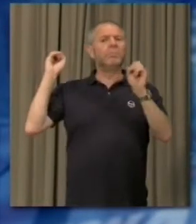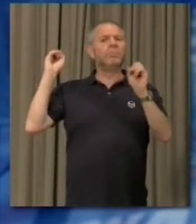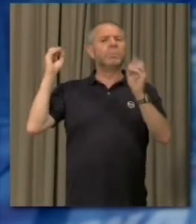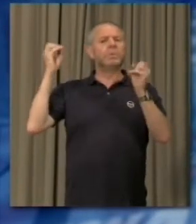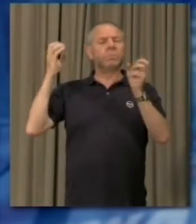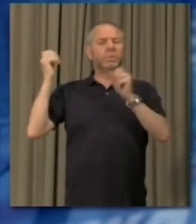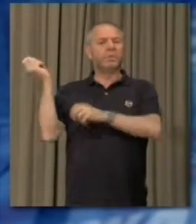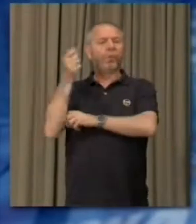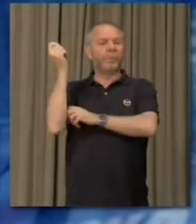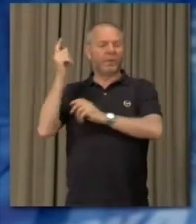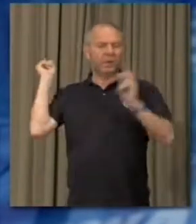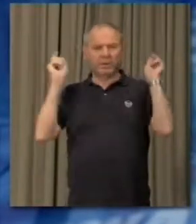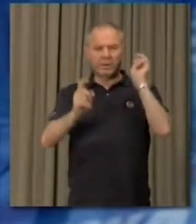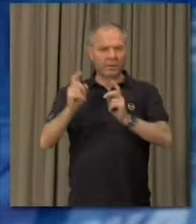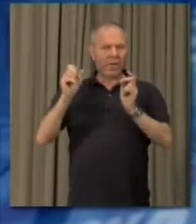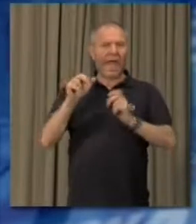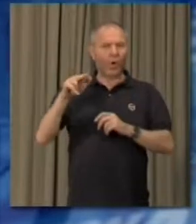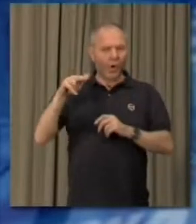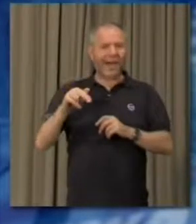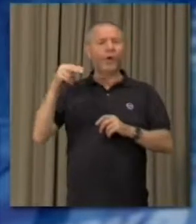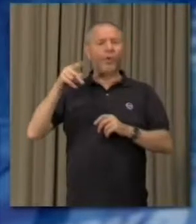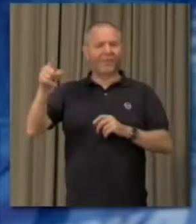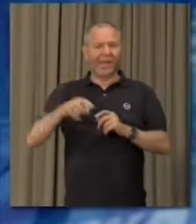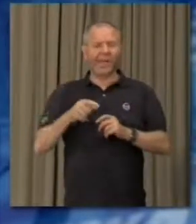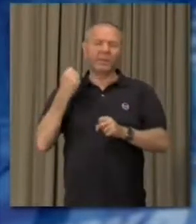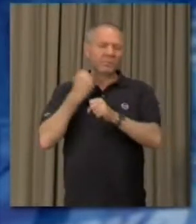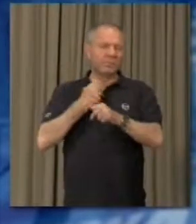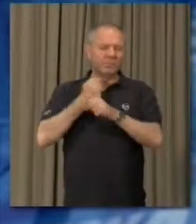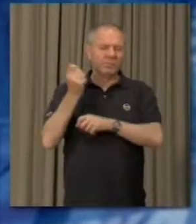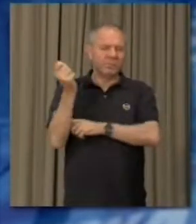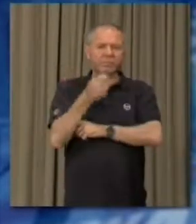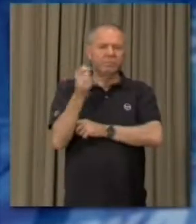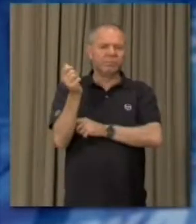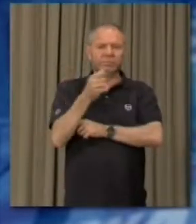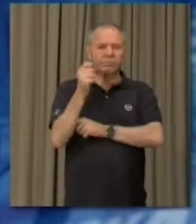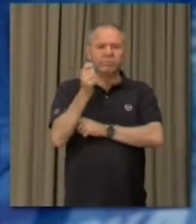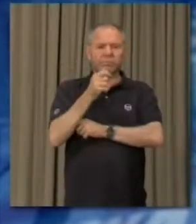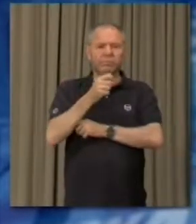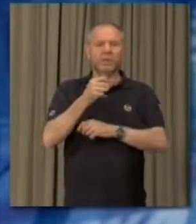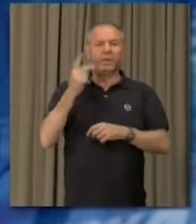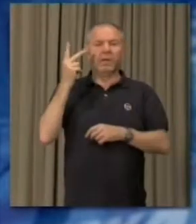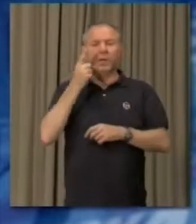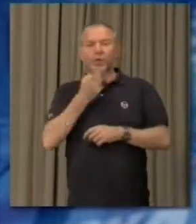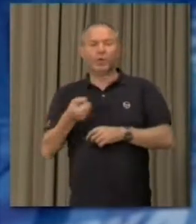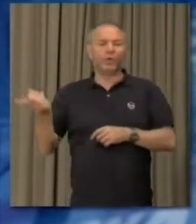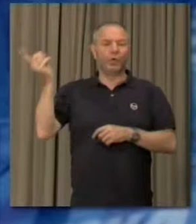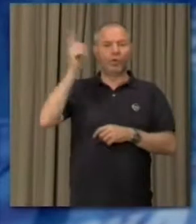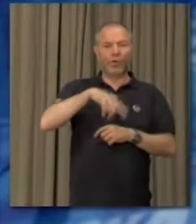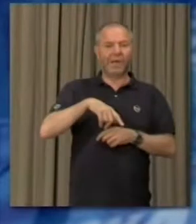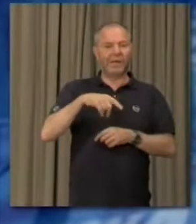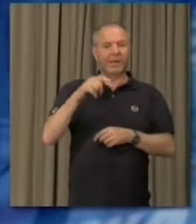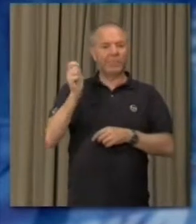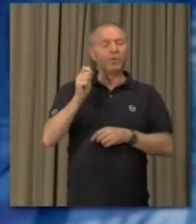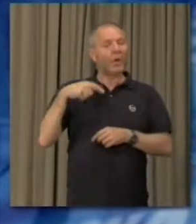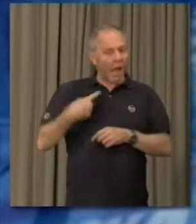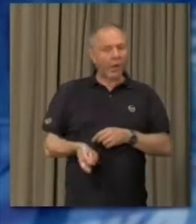Arona ovviamente, dei Vigili del Fuoco e anche da Novara. Hanno lavorato ininterrottamente, adesso sono le 12, nel momento in cui registriamo sono ancora qui